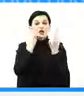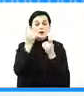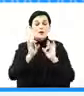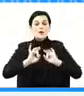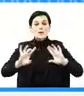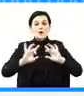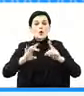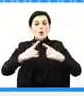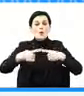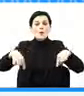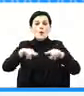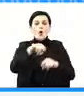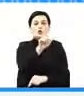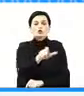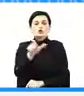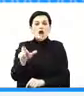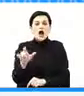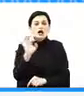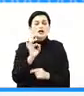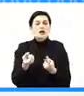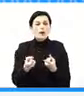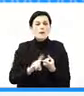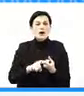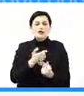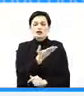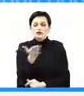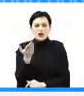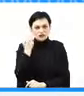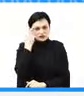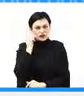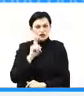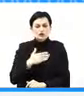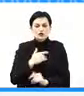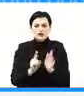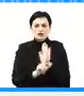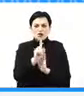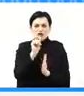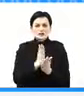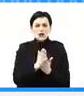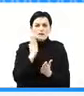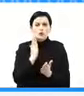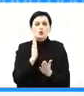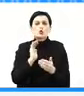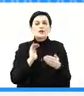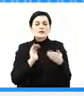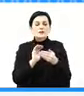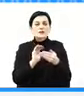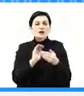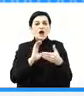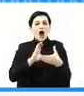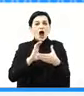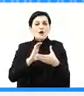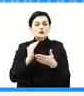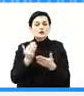მივაწოდო მოსახლეობას იმასთან დაკავშირებით, რომ თქვენ იცით, ჩვენ დაწყებული გვაქვს მიკროავტობუსების